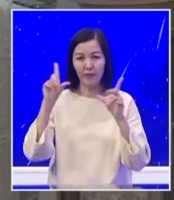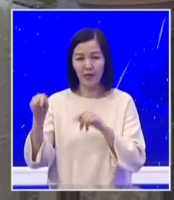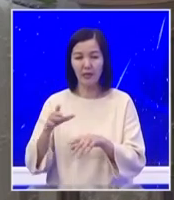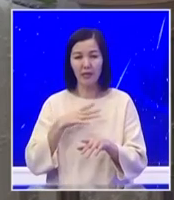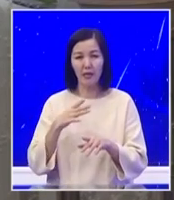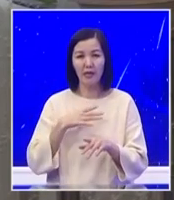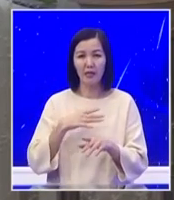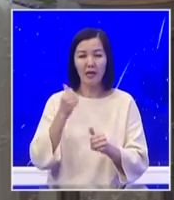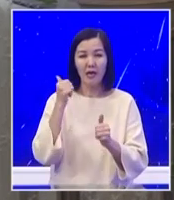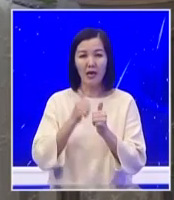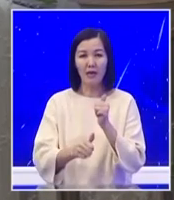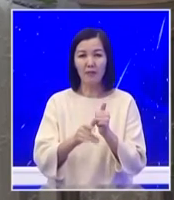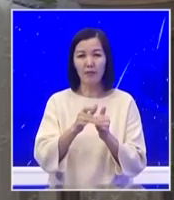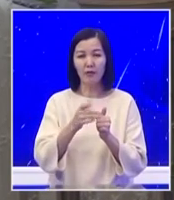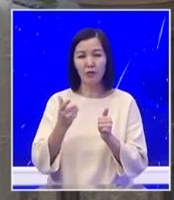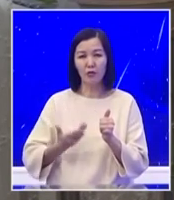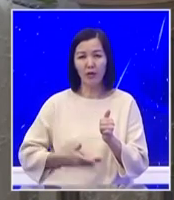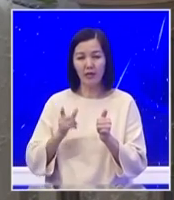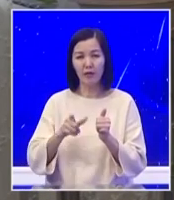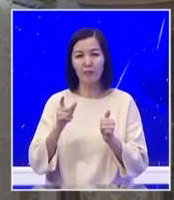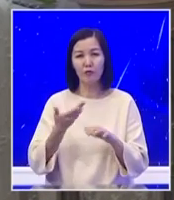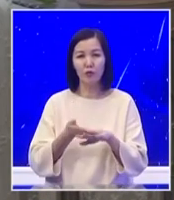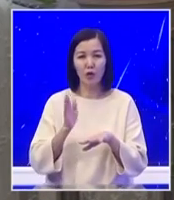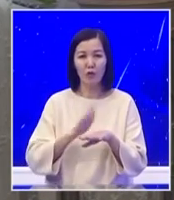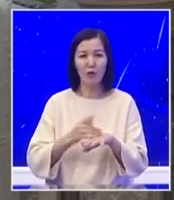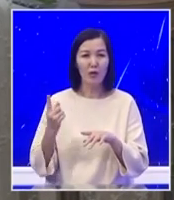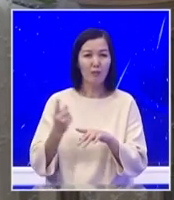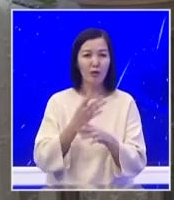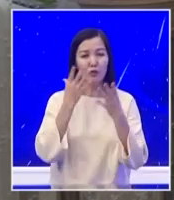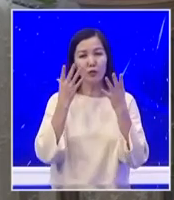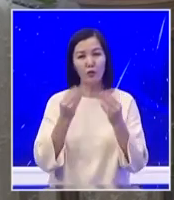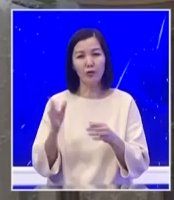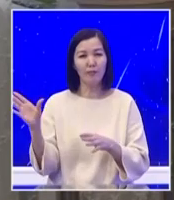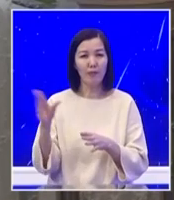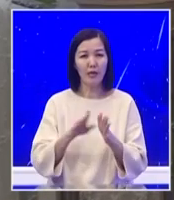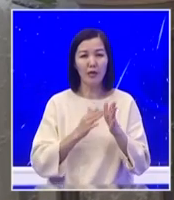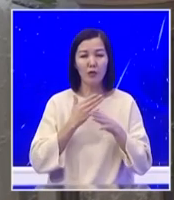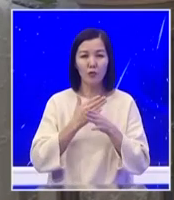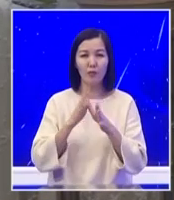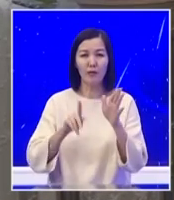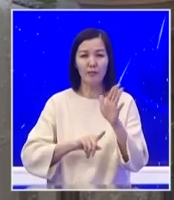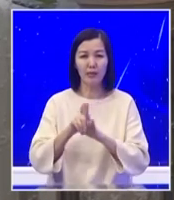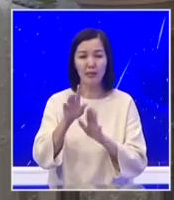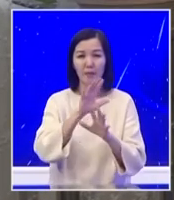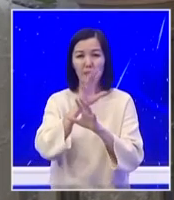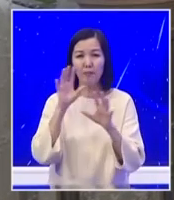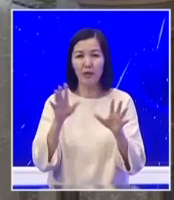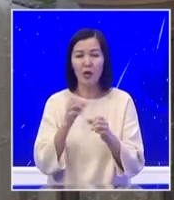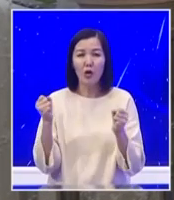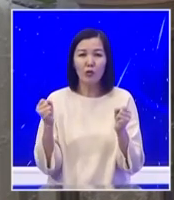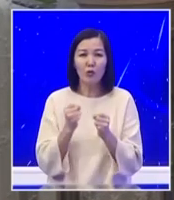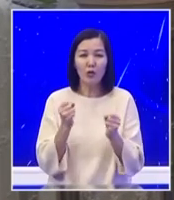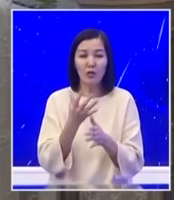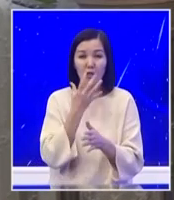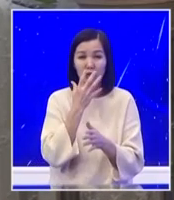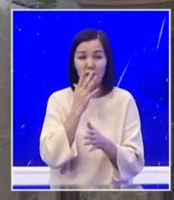әрбір қызылағаштық үшін ауыр соқты. Бірақ та бірінші күннен бізді ешкім жалғыз қалдырмады. Адам тоңғанда оны біреу жылтады